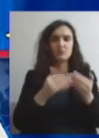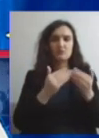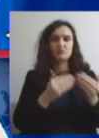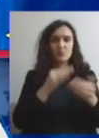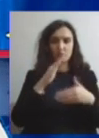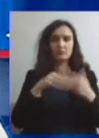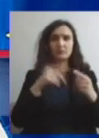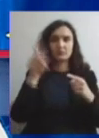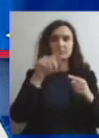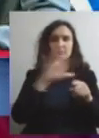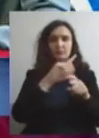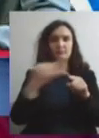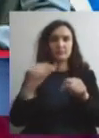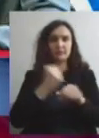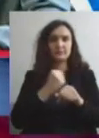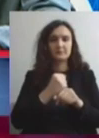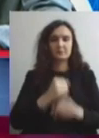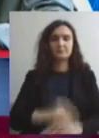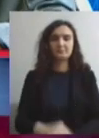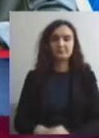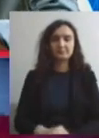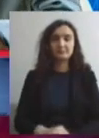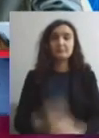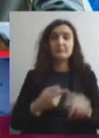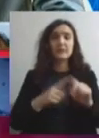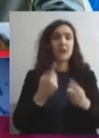ქვეყნებშიც დაინერგება. ქავნა ეკატერინე, გამომდინარე იქიდან, რომ